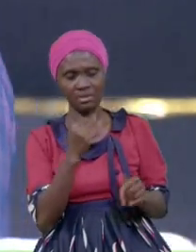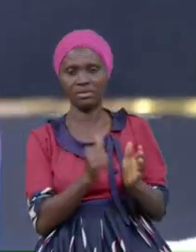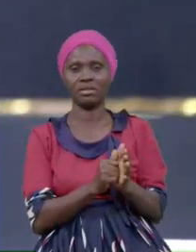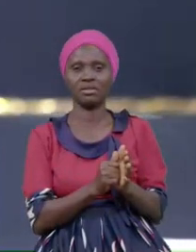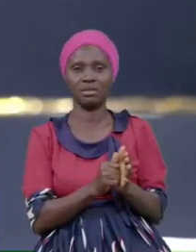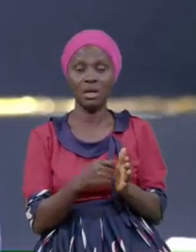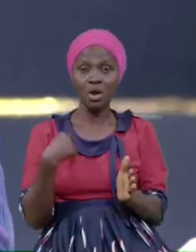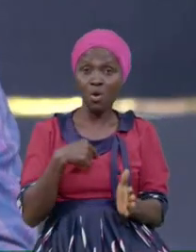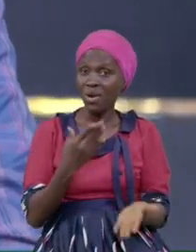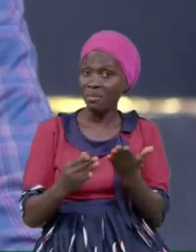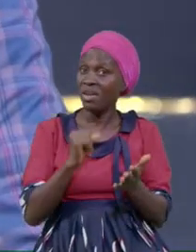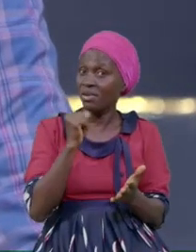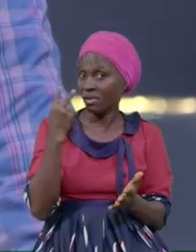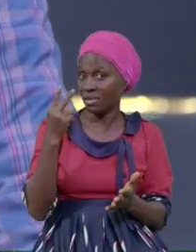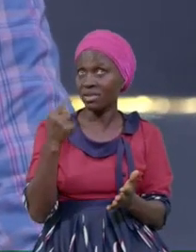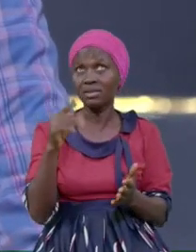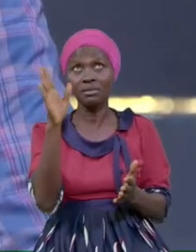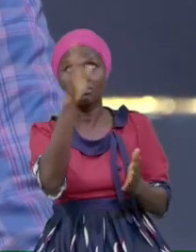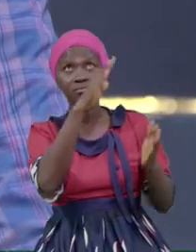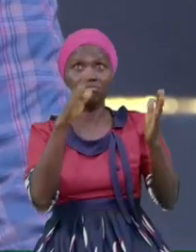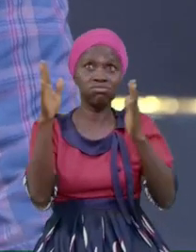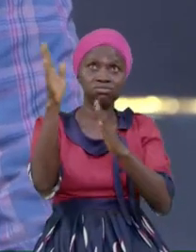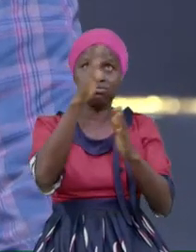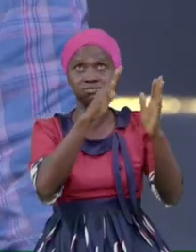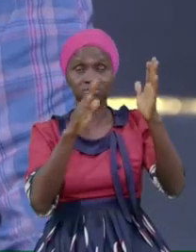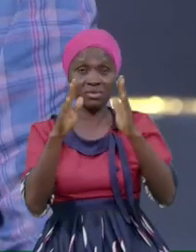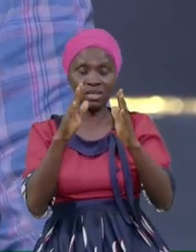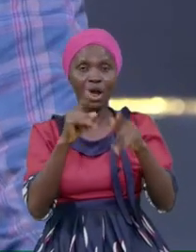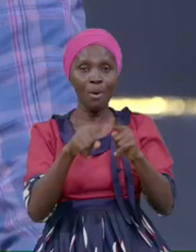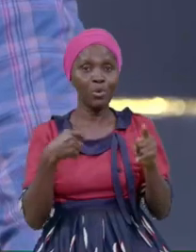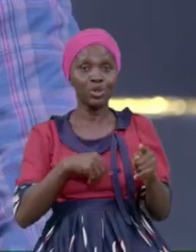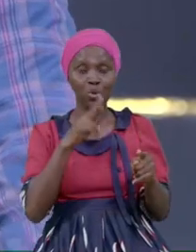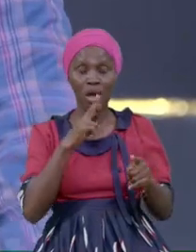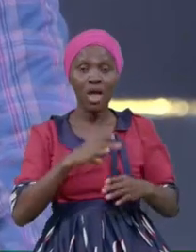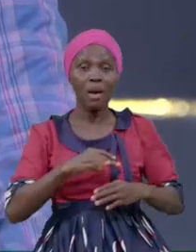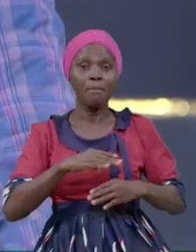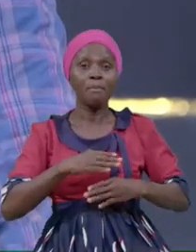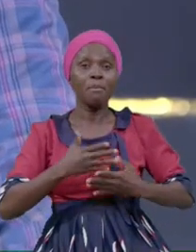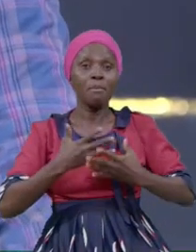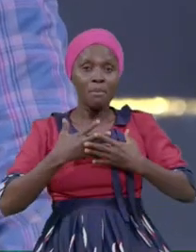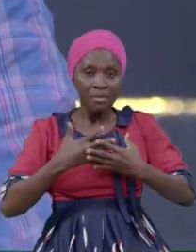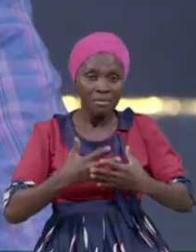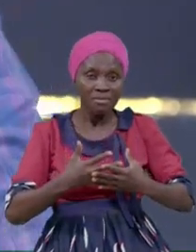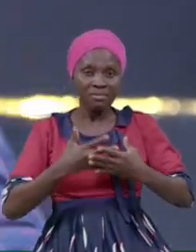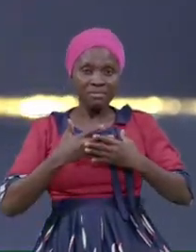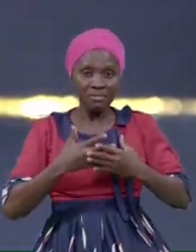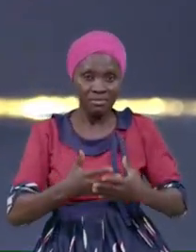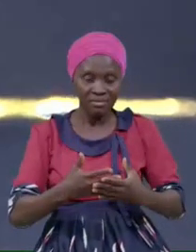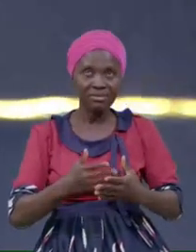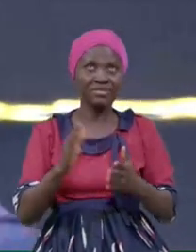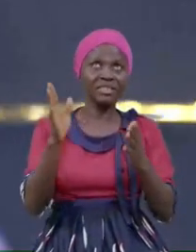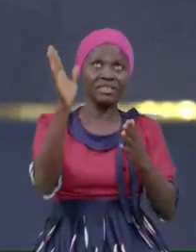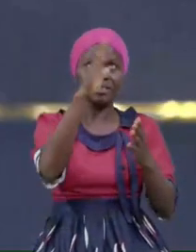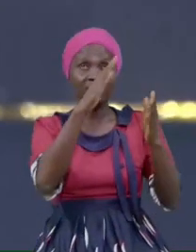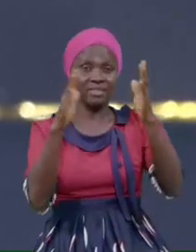l'air, mais nous respirons l'air. Nous ne sommes pas suffoqués. Donc, je